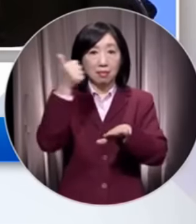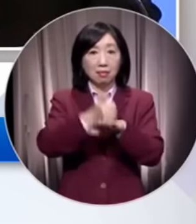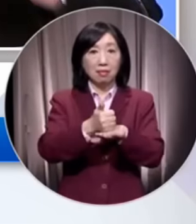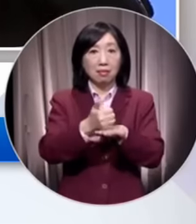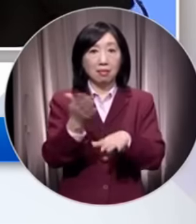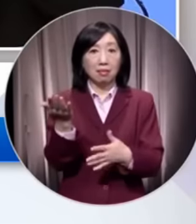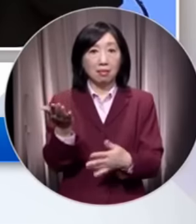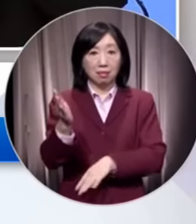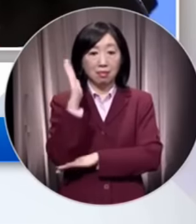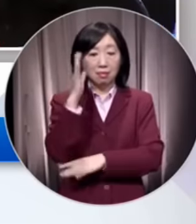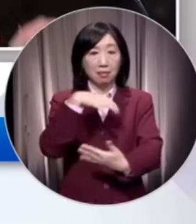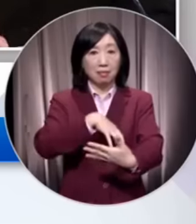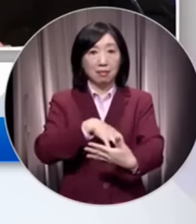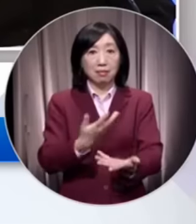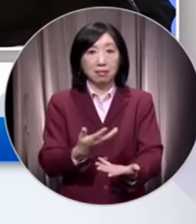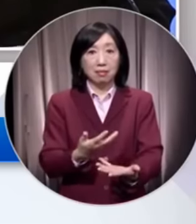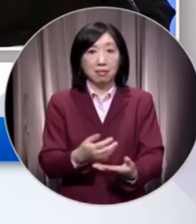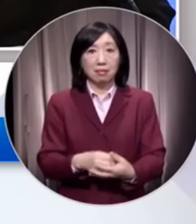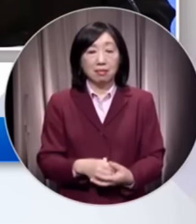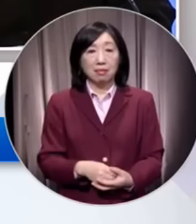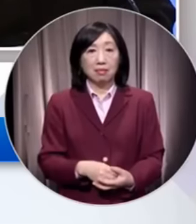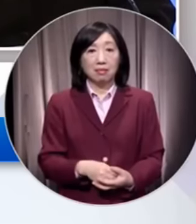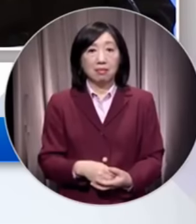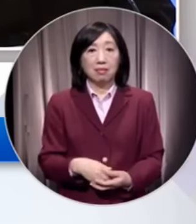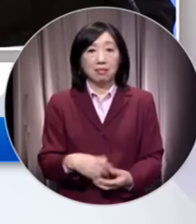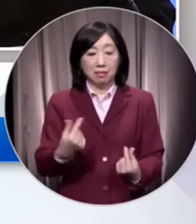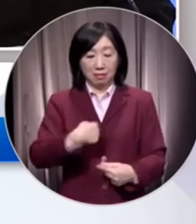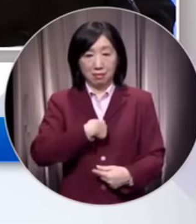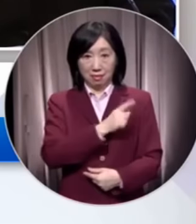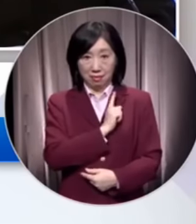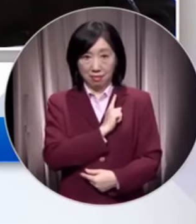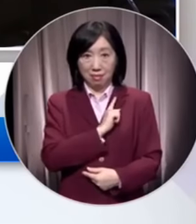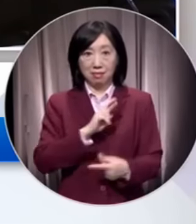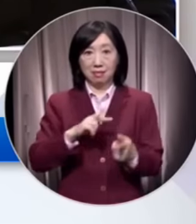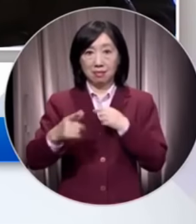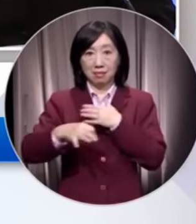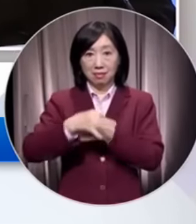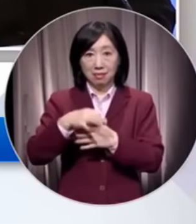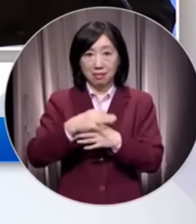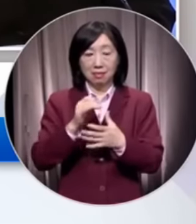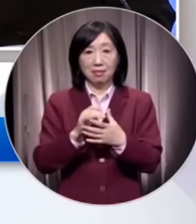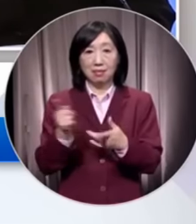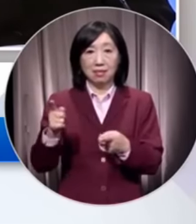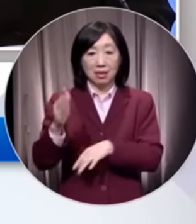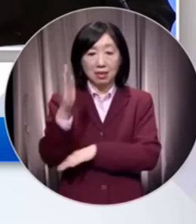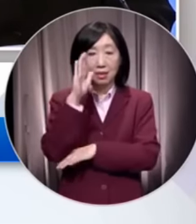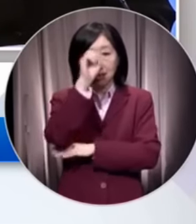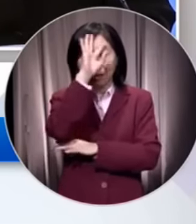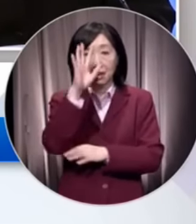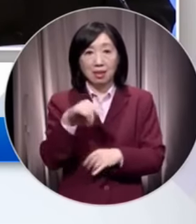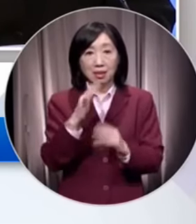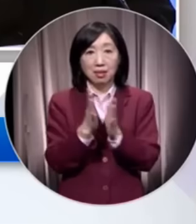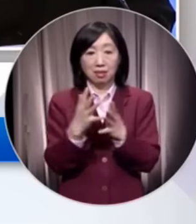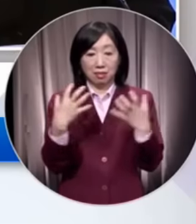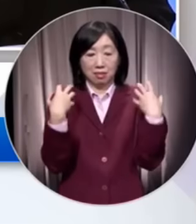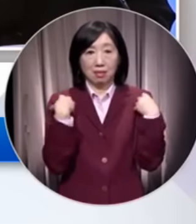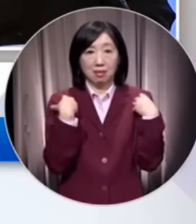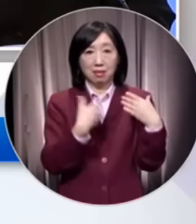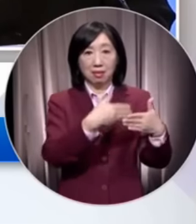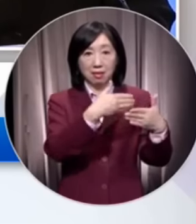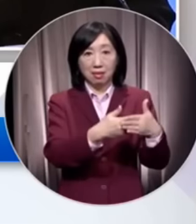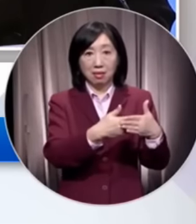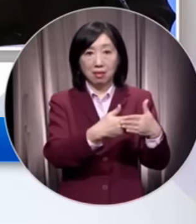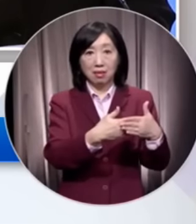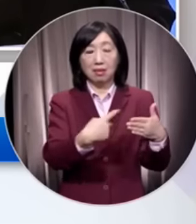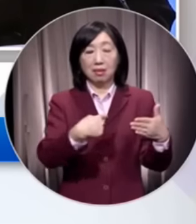府里面特别是您自己和你的家人，包括政党，特别是负责两岸事务的官员